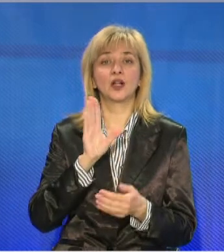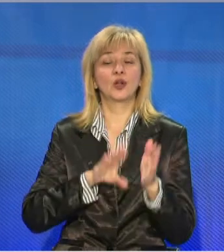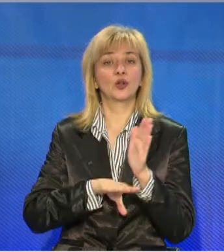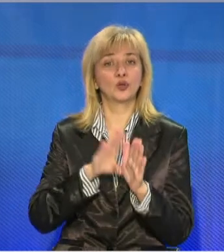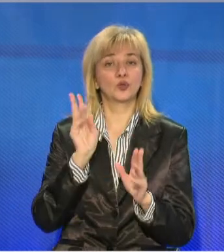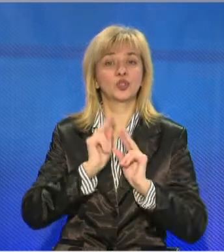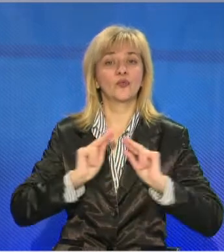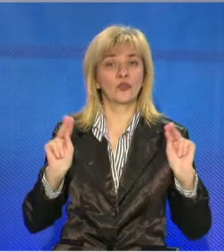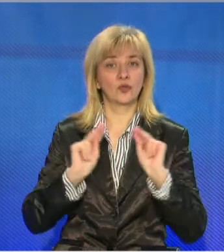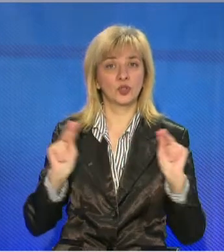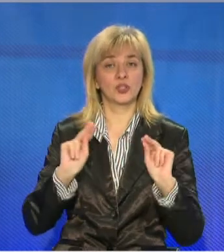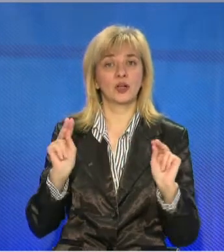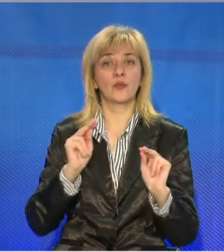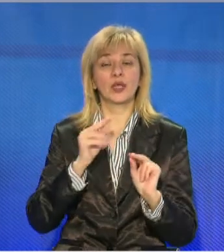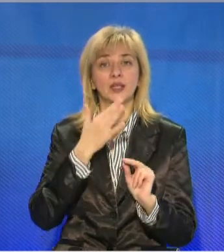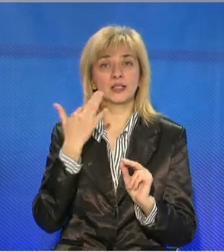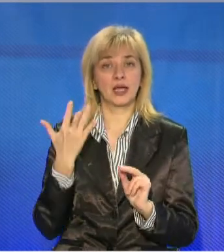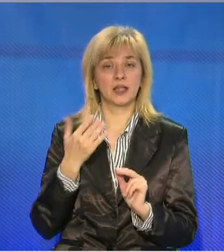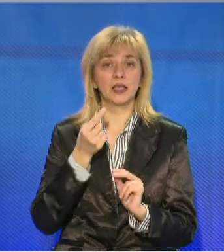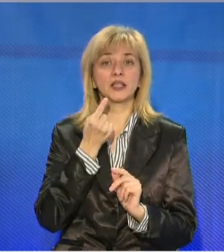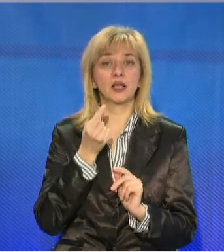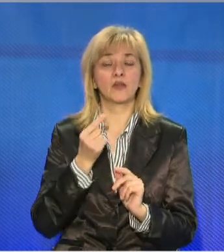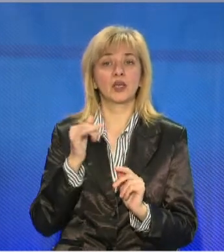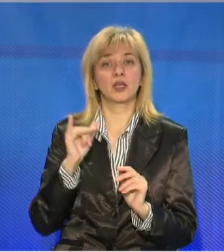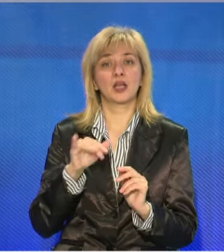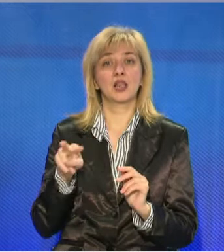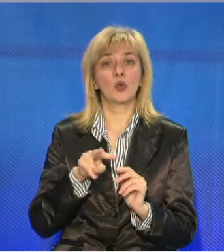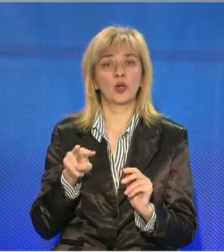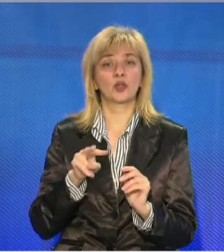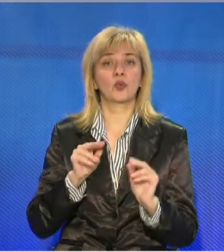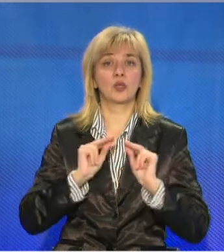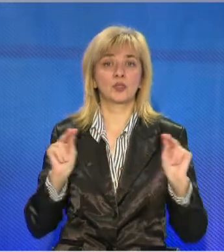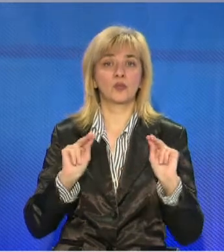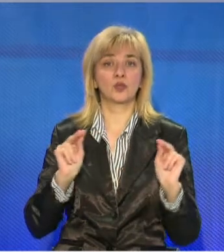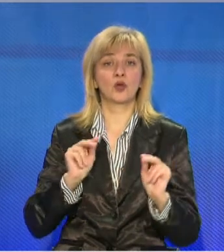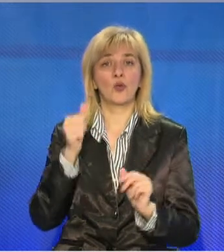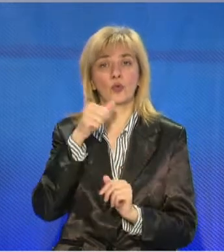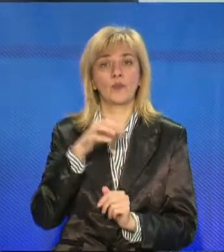затым лаўрэатам рэспубліканскага этапу конкурсу «Настаўнік года Беларусі».